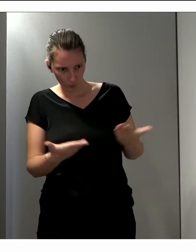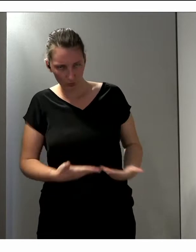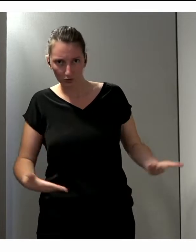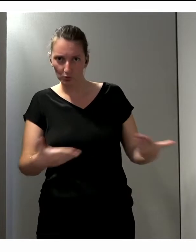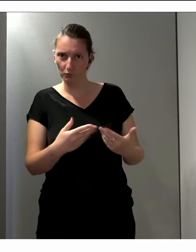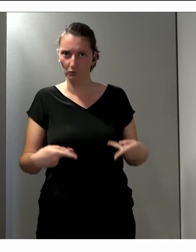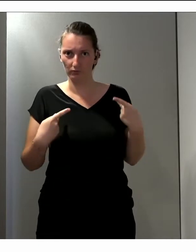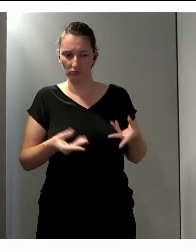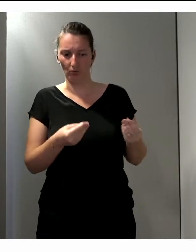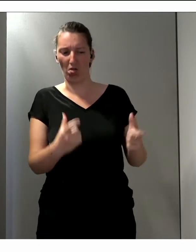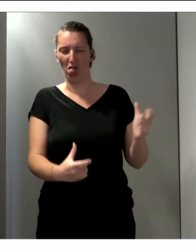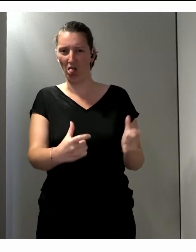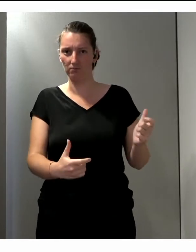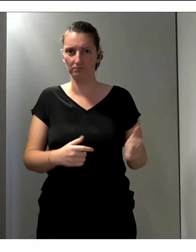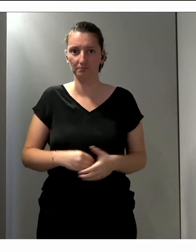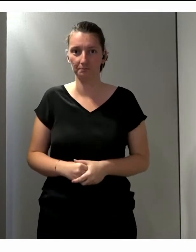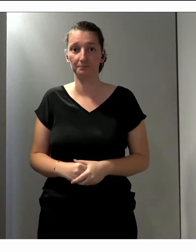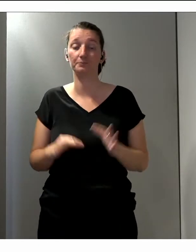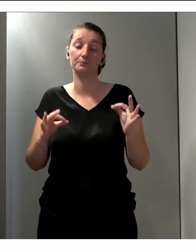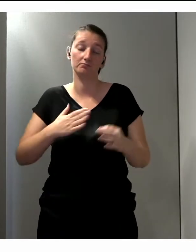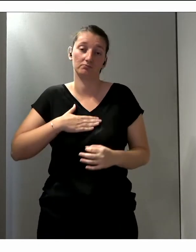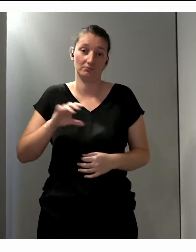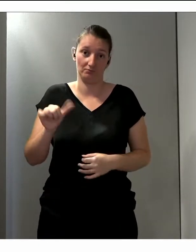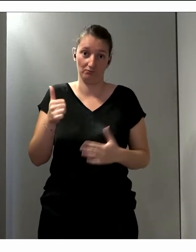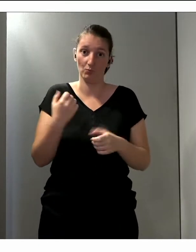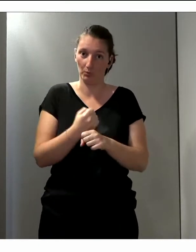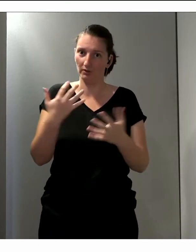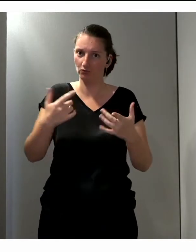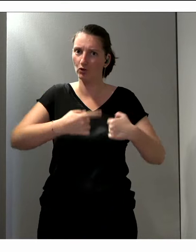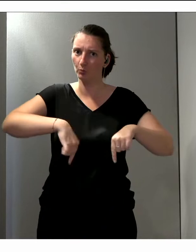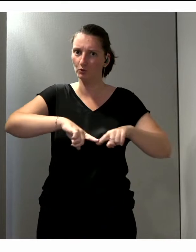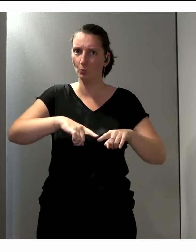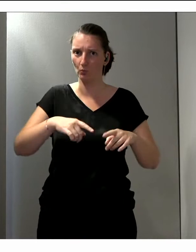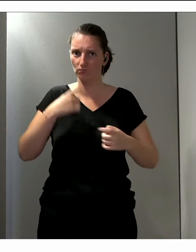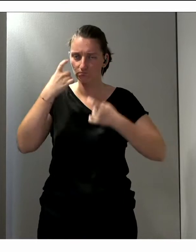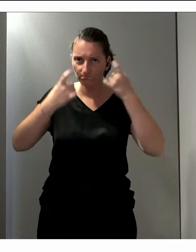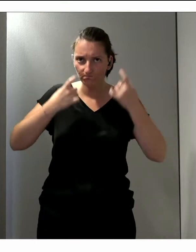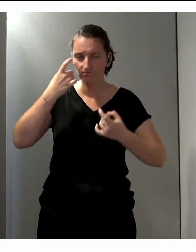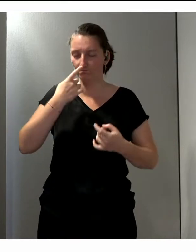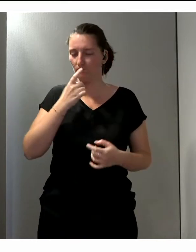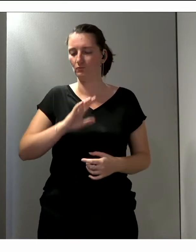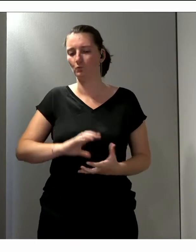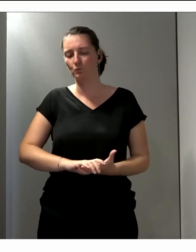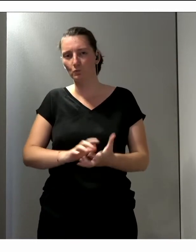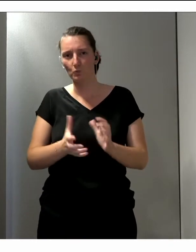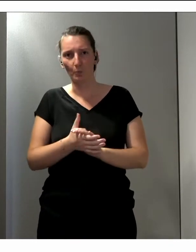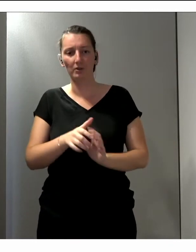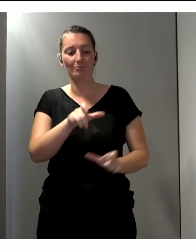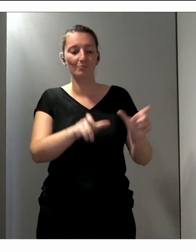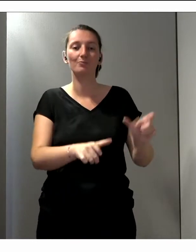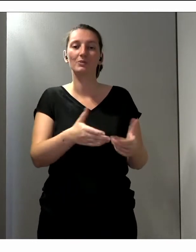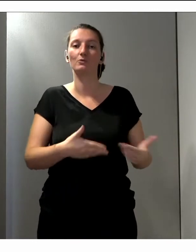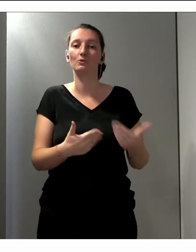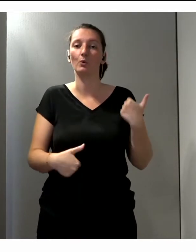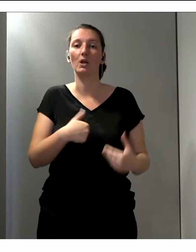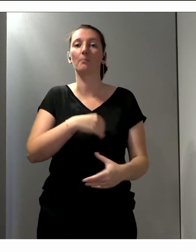travers du premier travail que l'on a fait dans le cadre de cette commission, la difficulté à préparer la sortie de ces personnes,